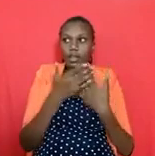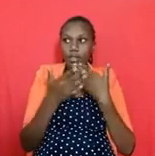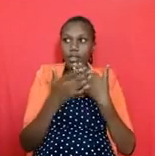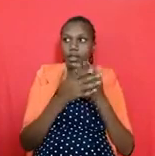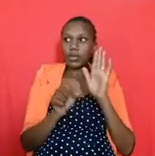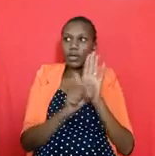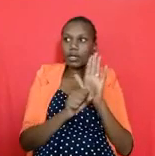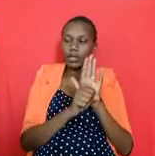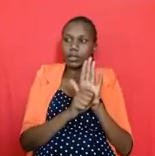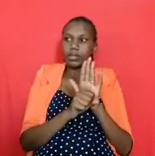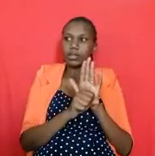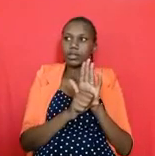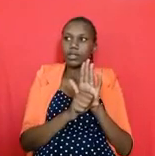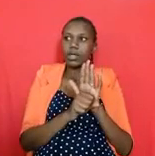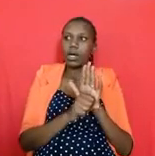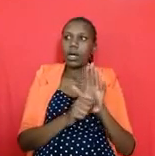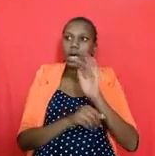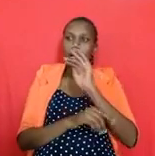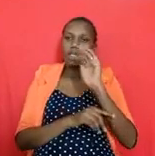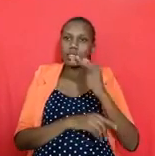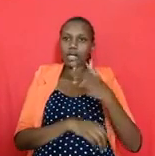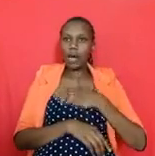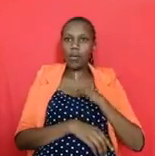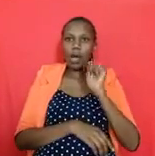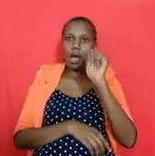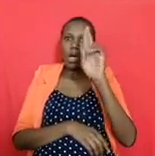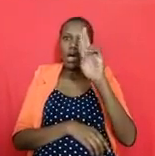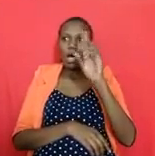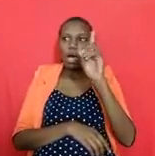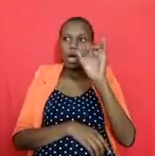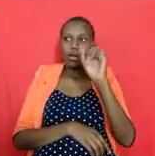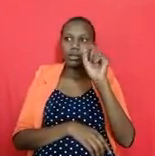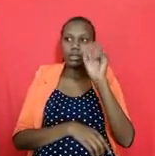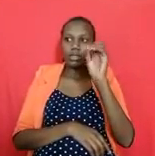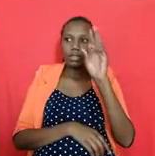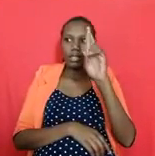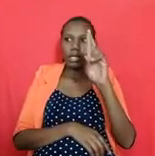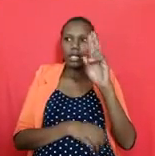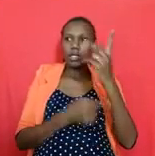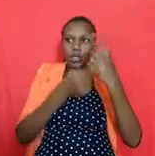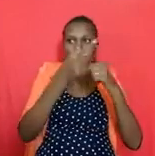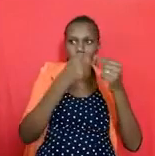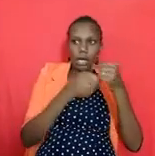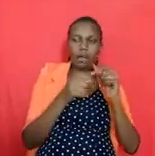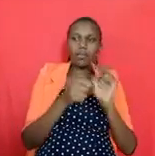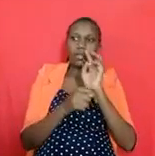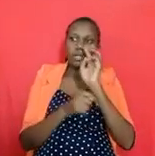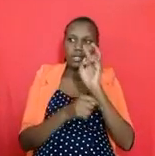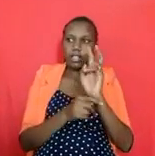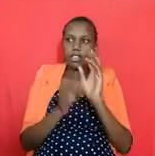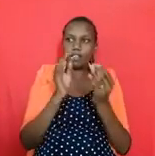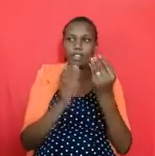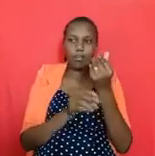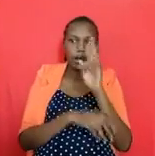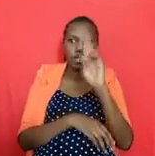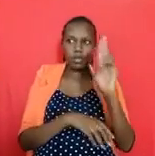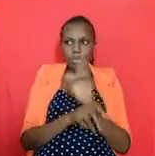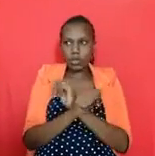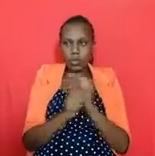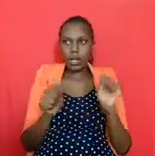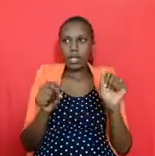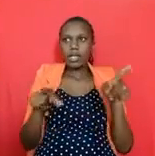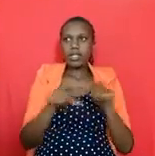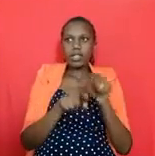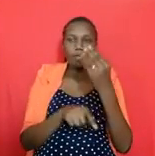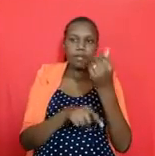cara na riu ningukiuria our auditor urio uturoragira mathabu kuma na nja kana ni mahuthire wega na biblia